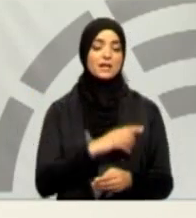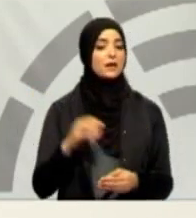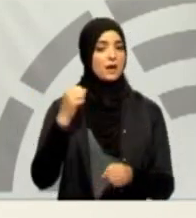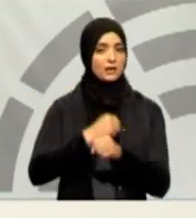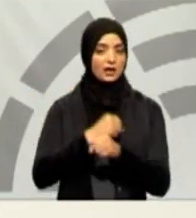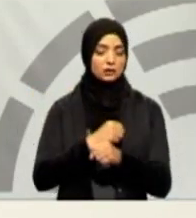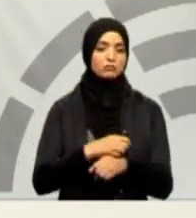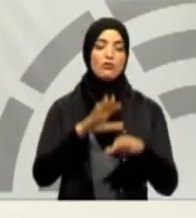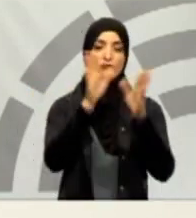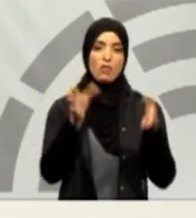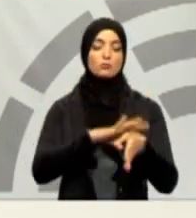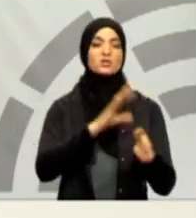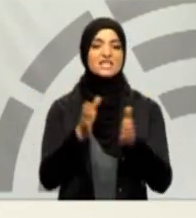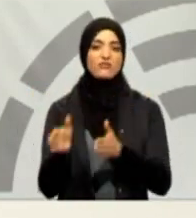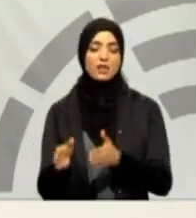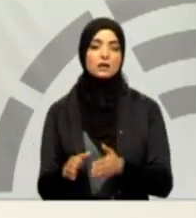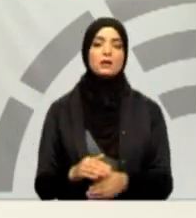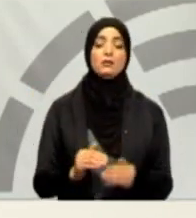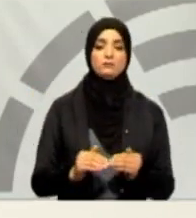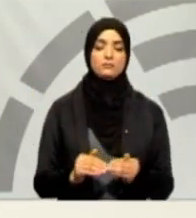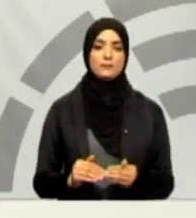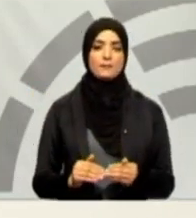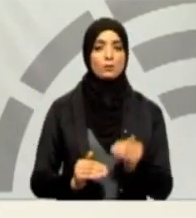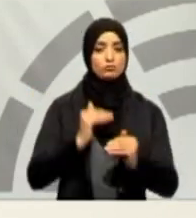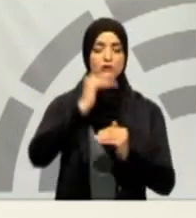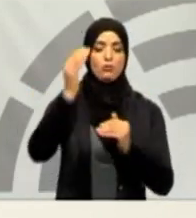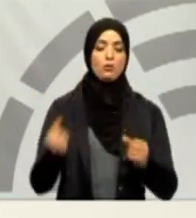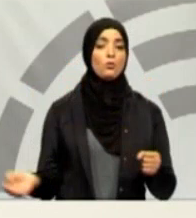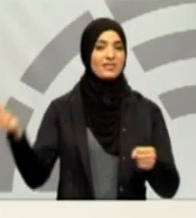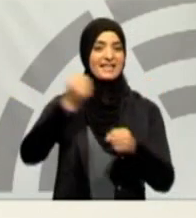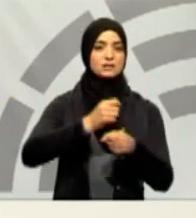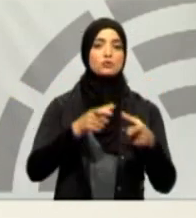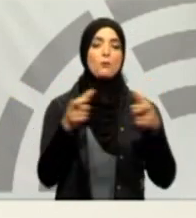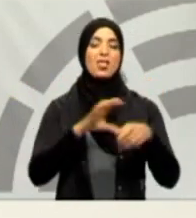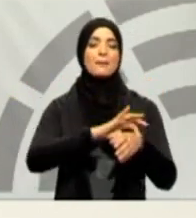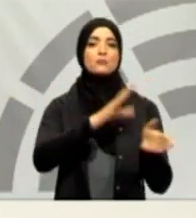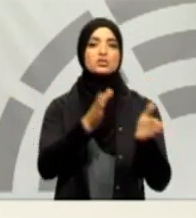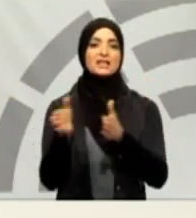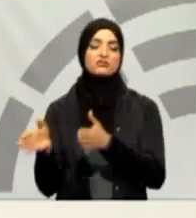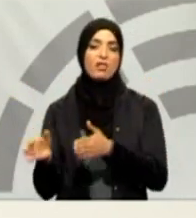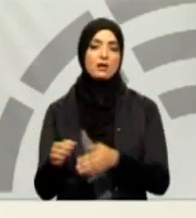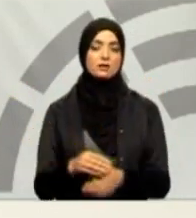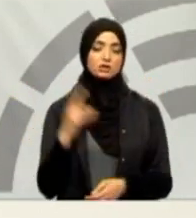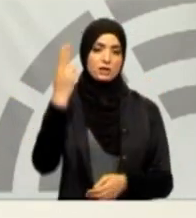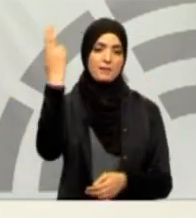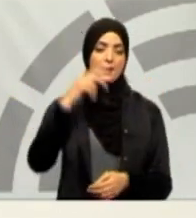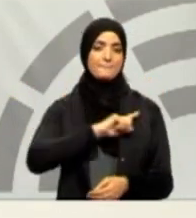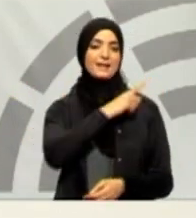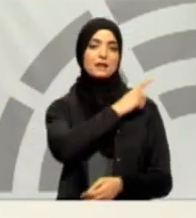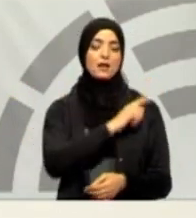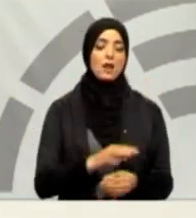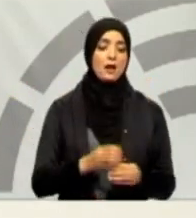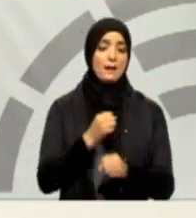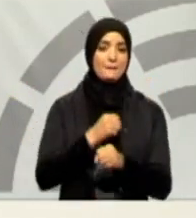طبيه واكاديميا لاحياء مشروع المستشفى الجامعي بمدنيه ويبقى الهاجس هو حل مشكله